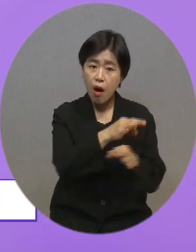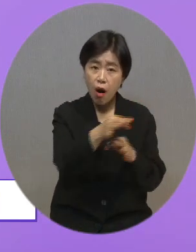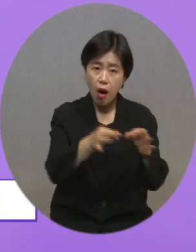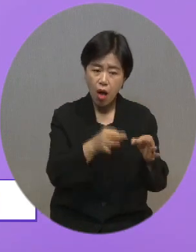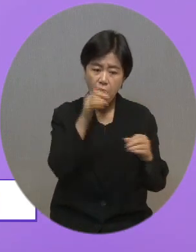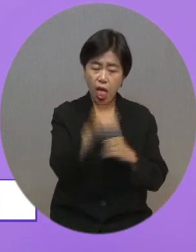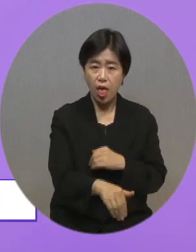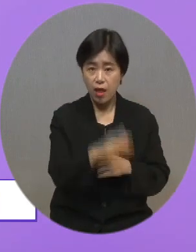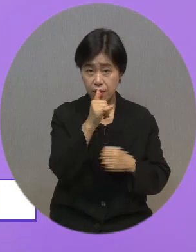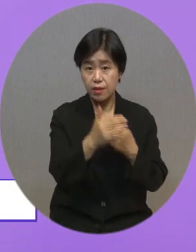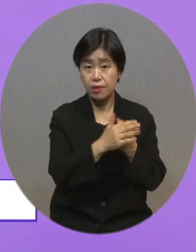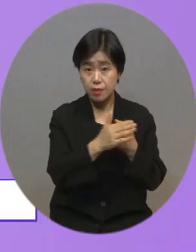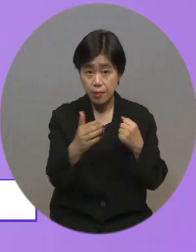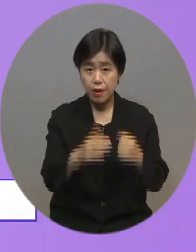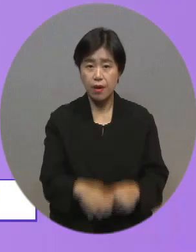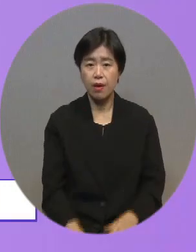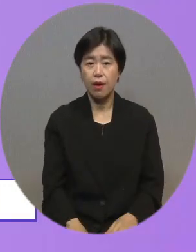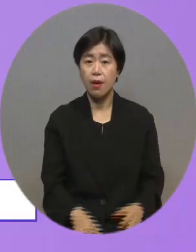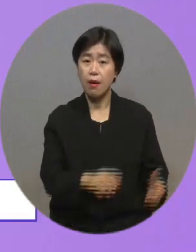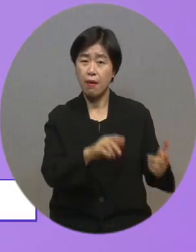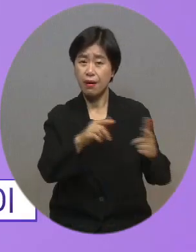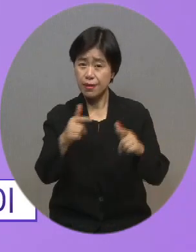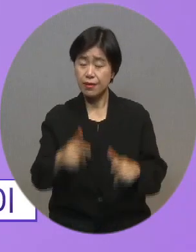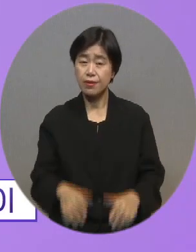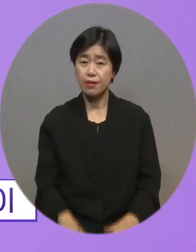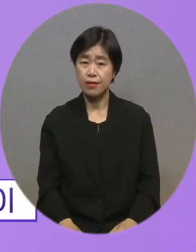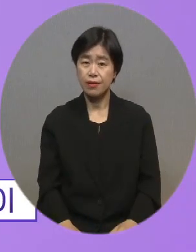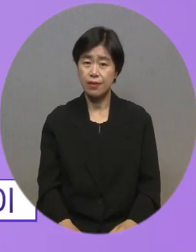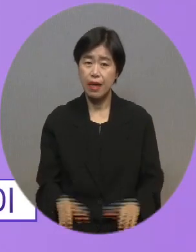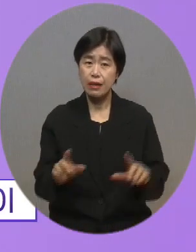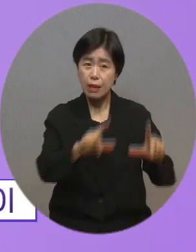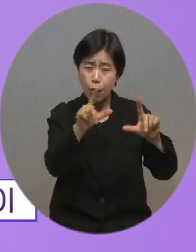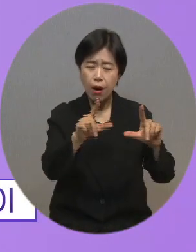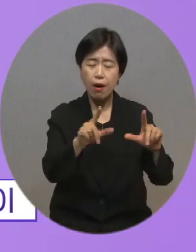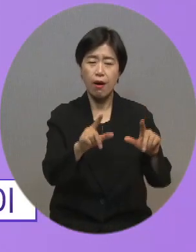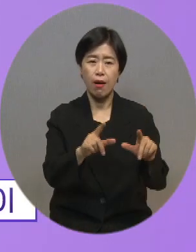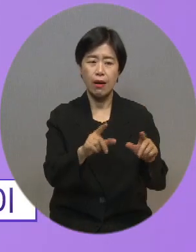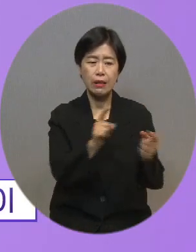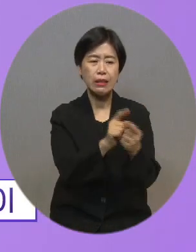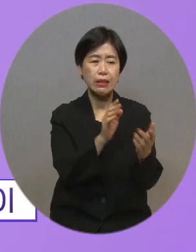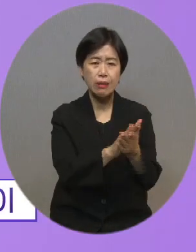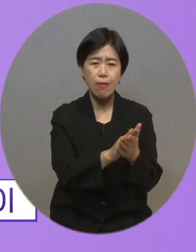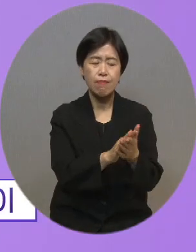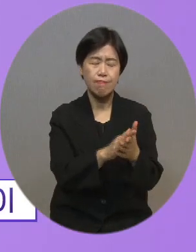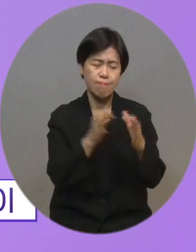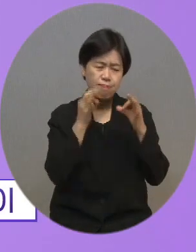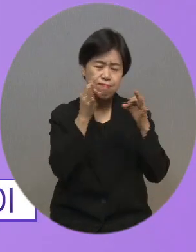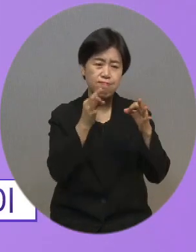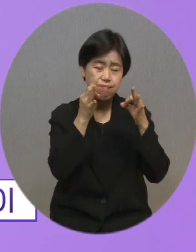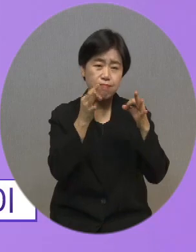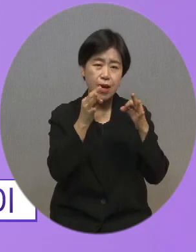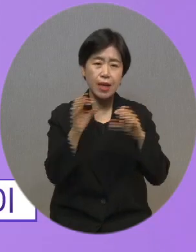중심으로 해가지고 장마당이나 그런 것들 통해서 생활들을 각자가 알아서 그렇게